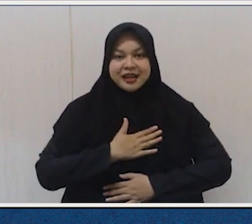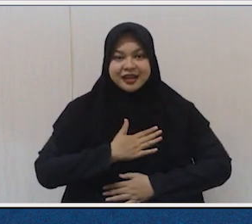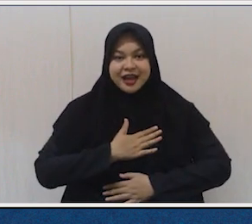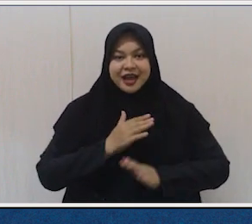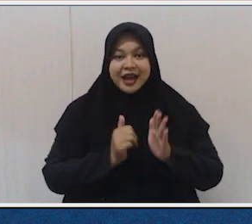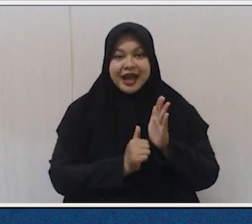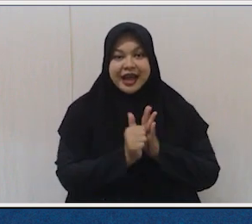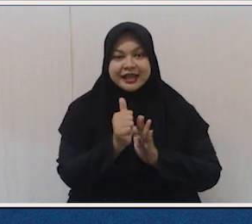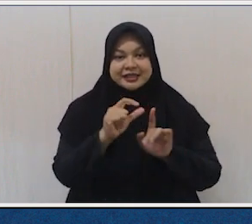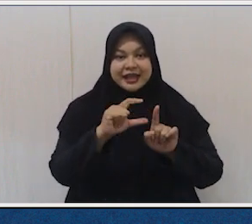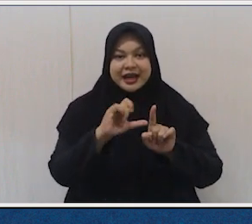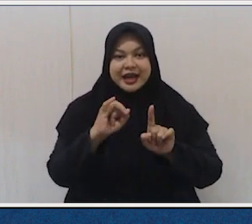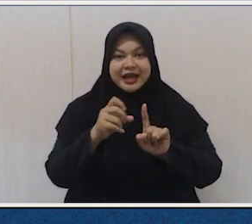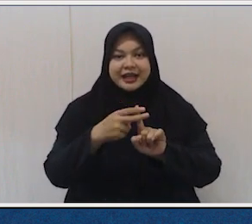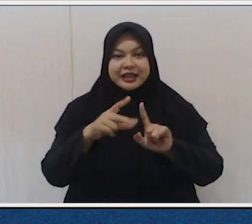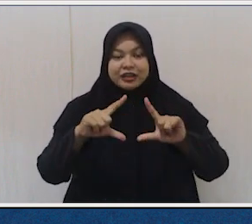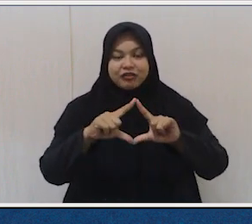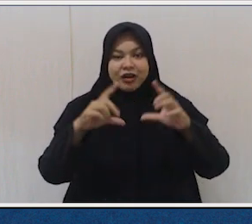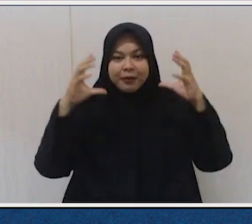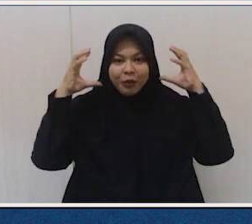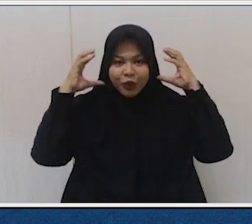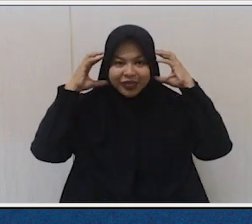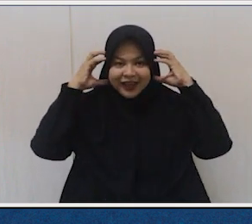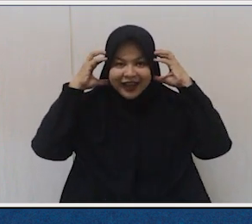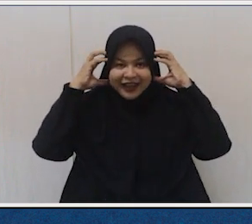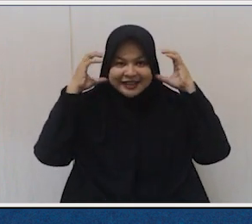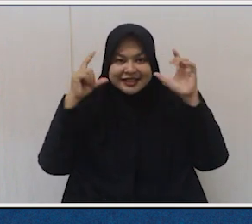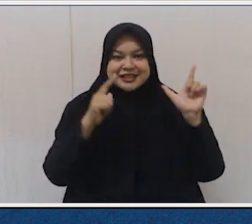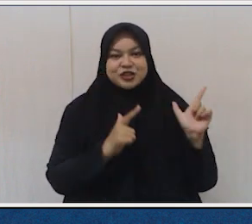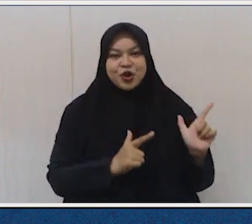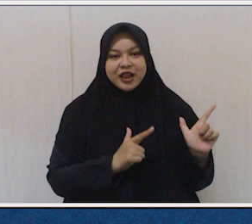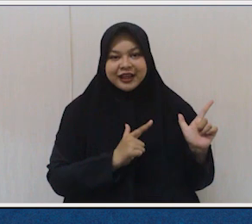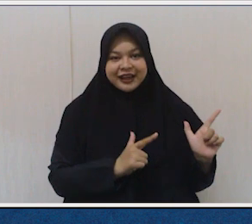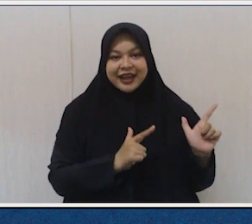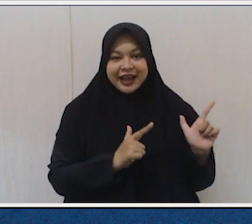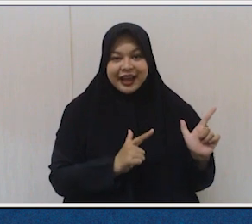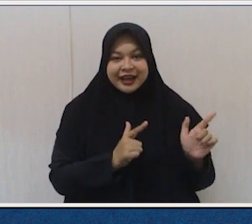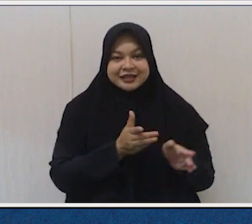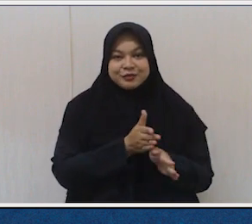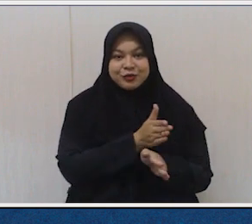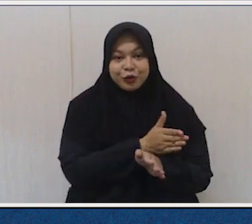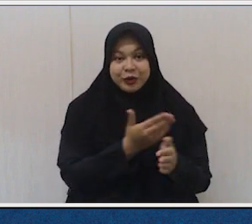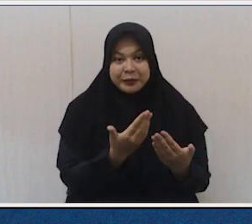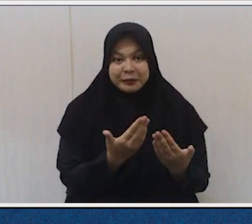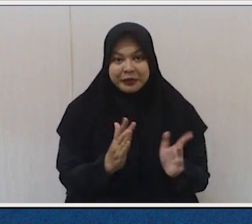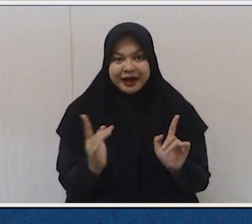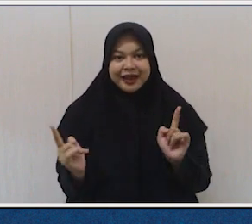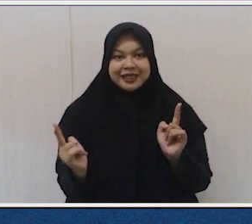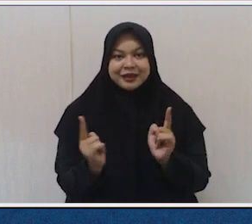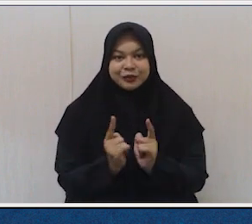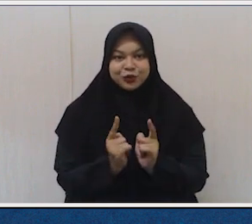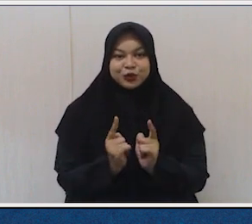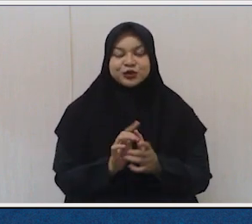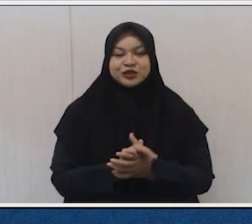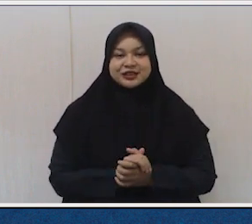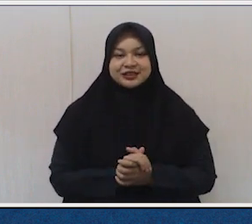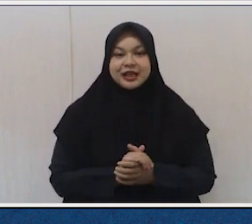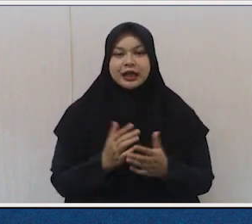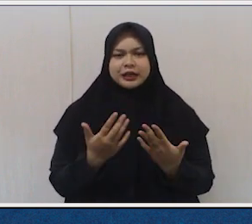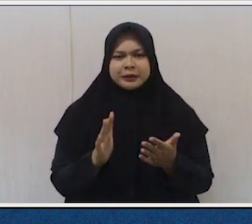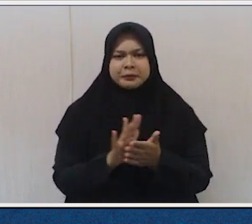Diva podcast Solider eh sebelumnya kita sudah pernah berjumpa dan EE sempat